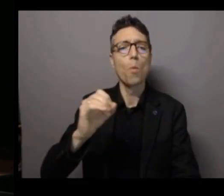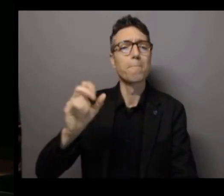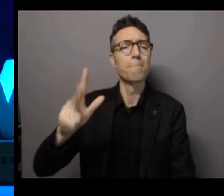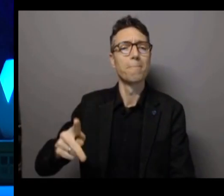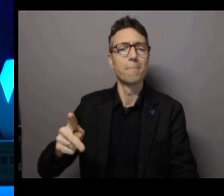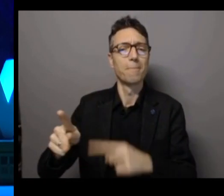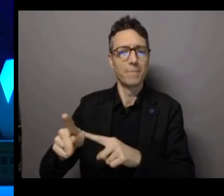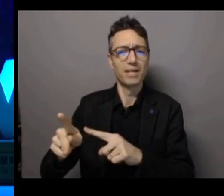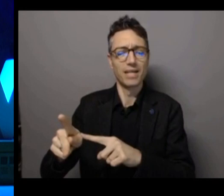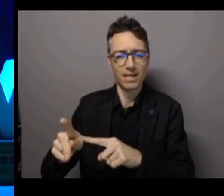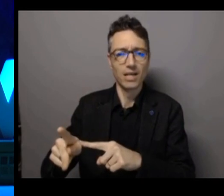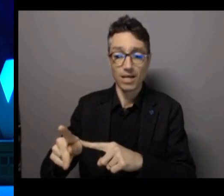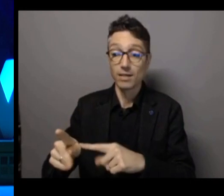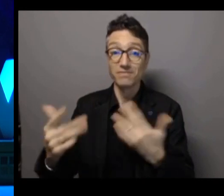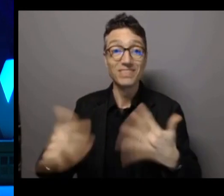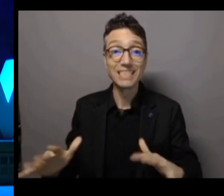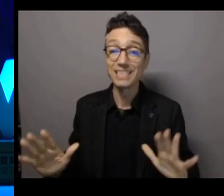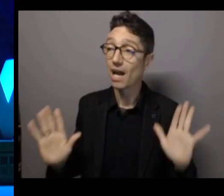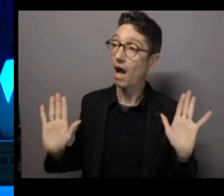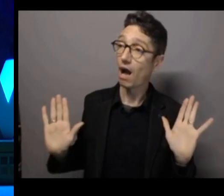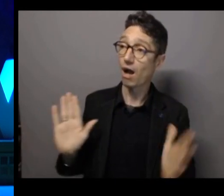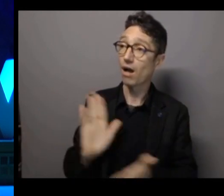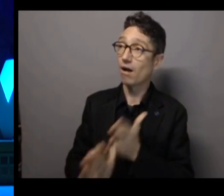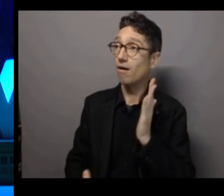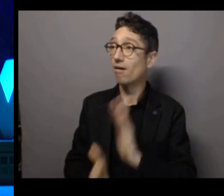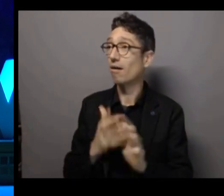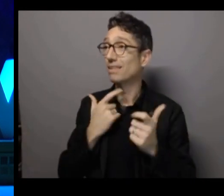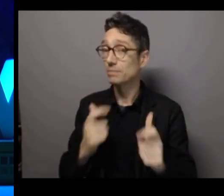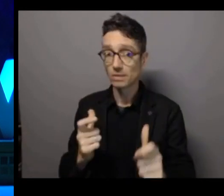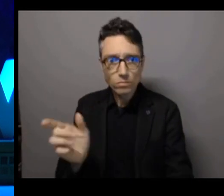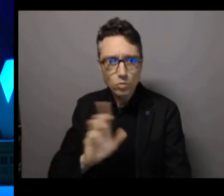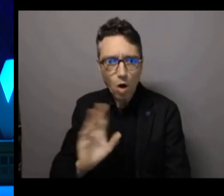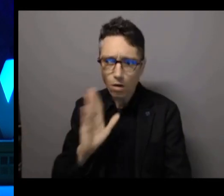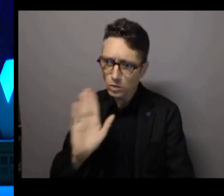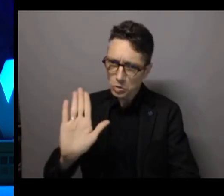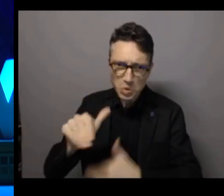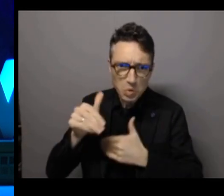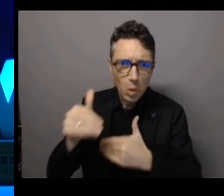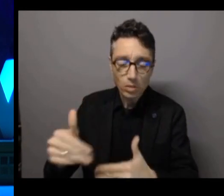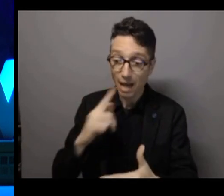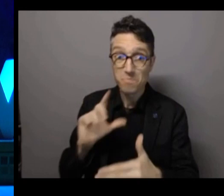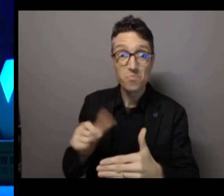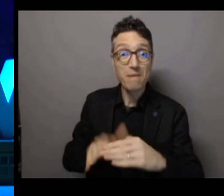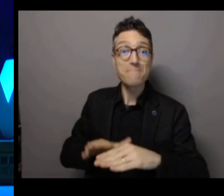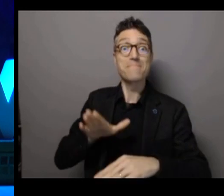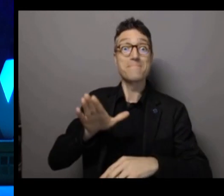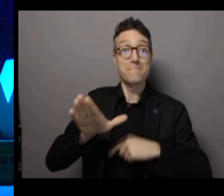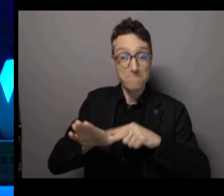poursuivre parce qu'on a fait une partie du chemin, mais il nous reste encore beaucoup à faire. Et tout à l'heure, j'ai échangé en coulisses